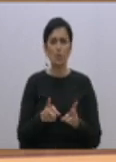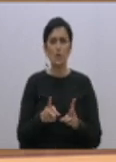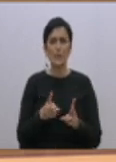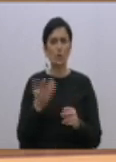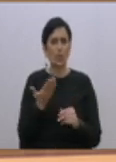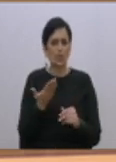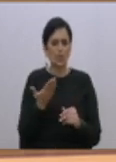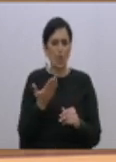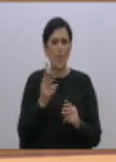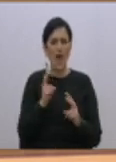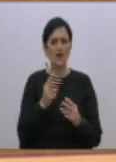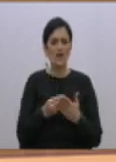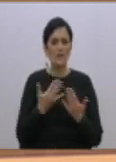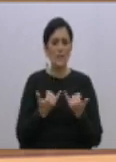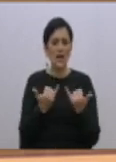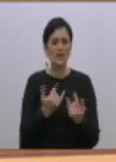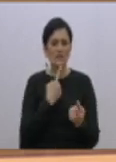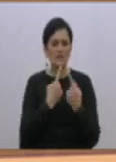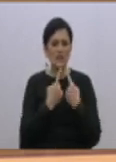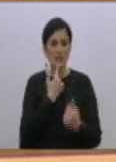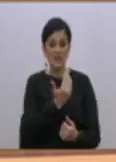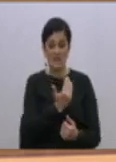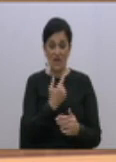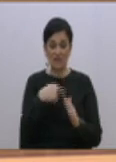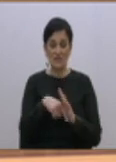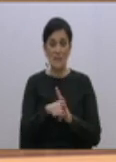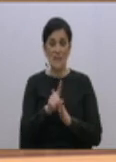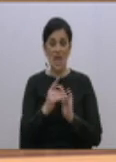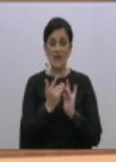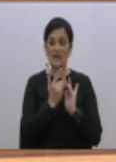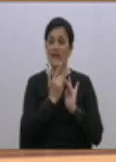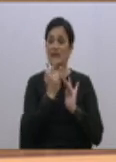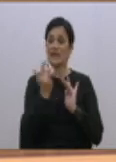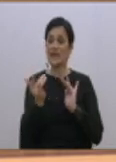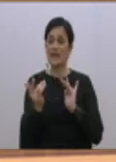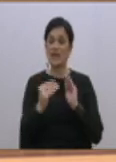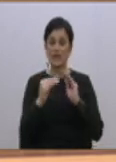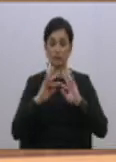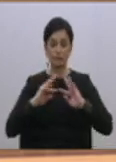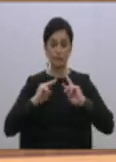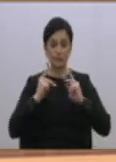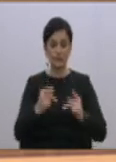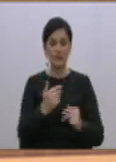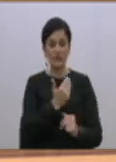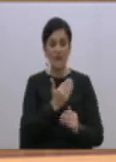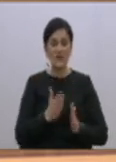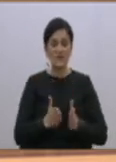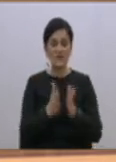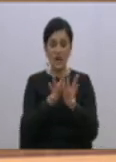რომელ მუნდირის პატივის ცემაზე საუბრობთ? თქვენს მიერ აგებული ხიდი იქცევა, თქვენს მიერ გაყვანილი გზა